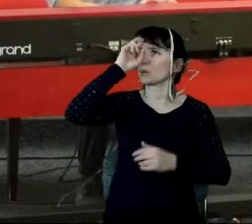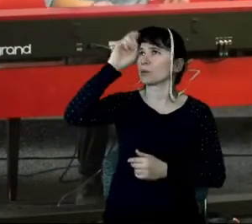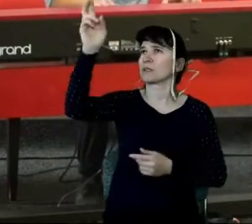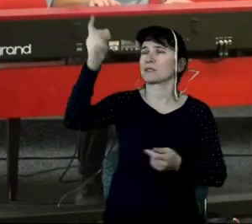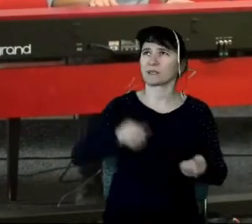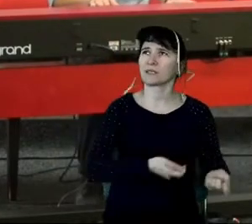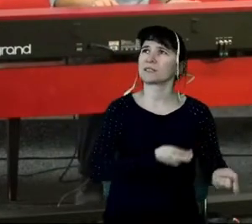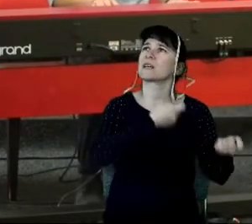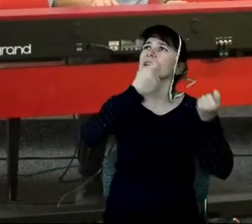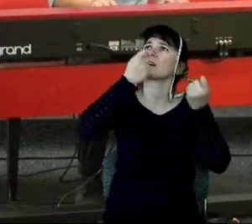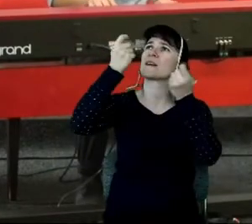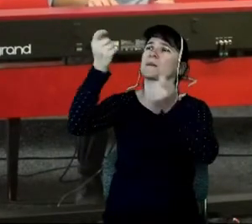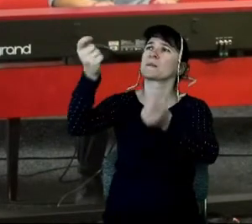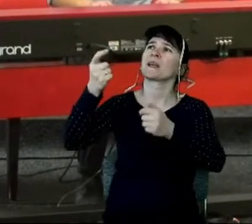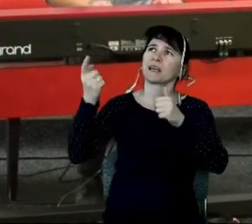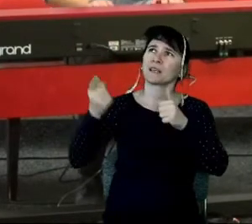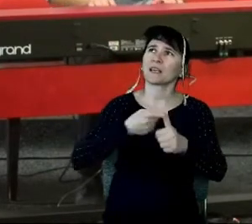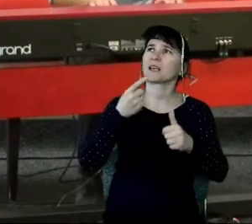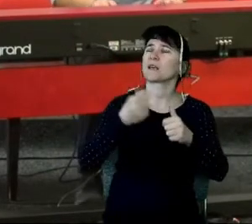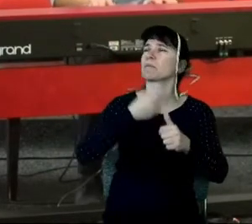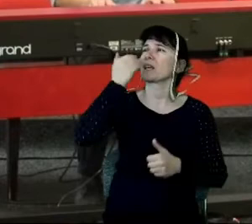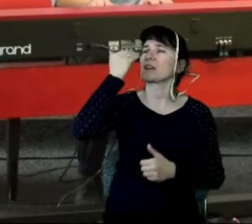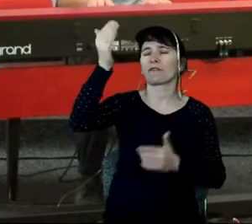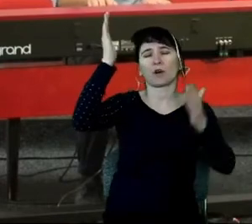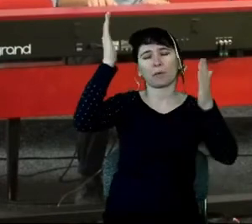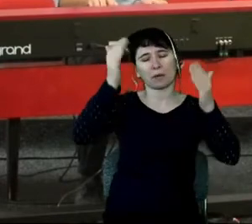славу Царю несите,